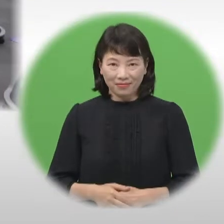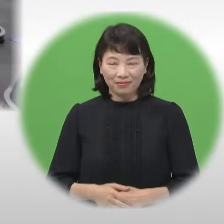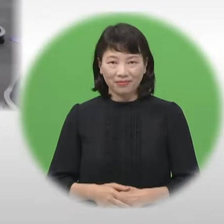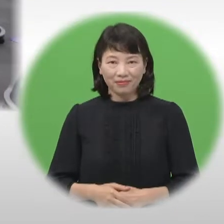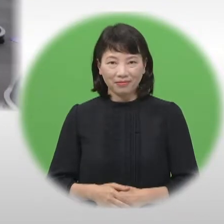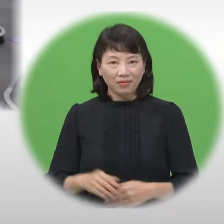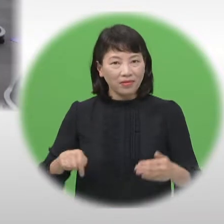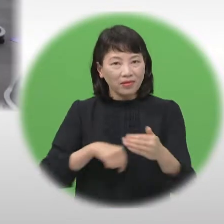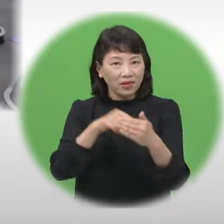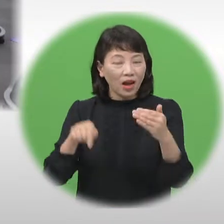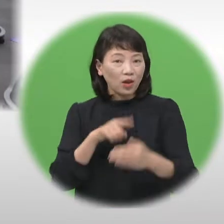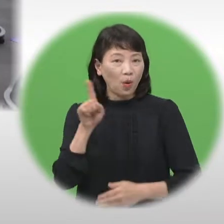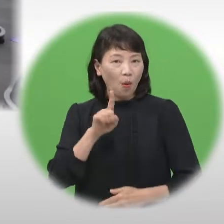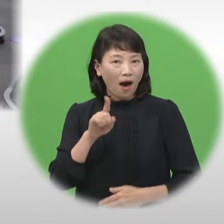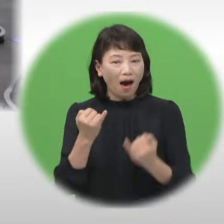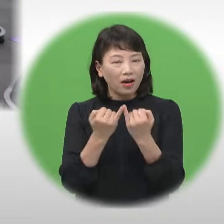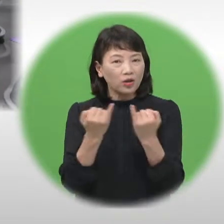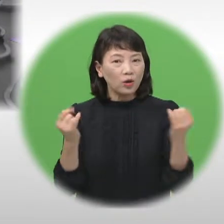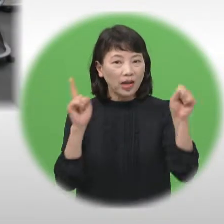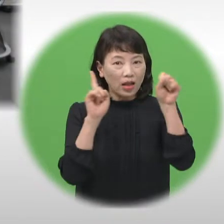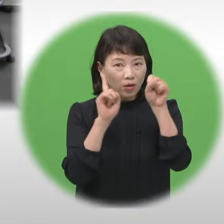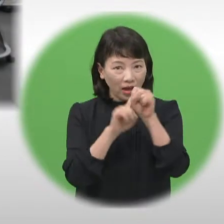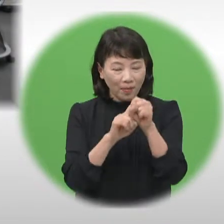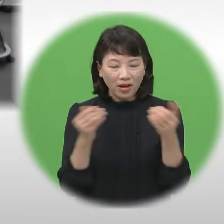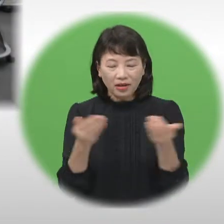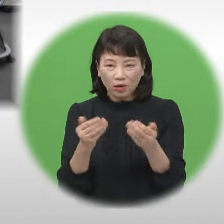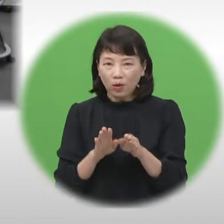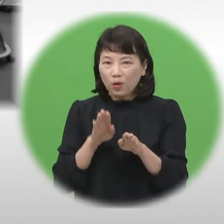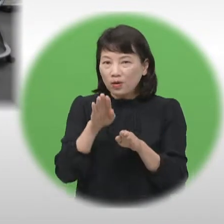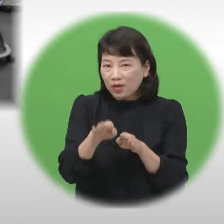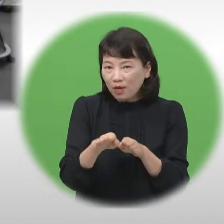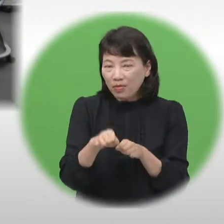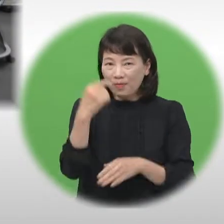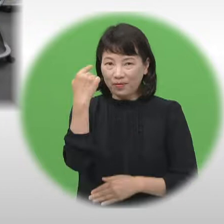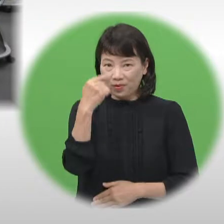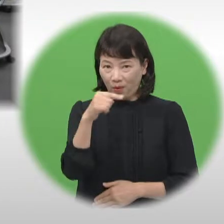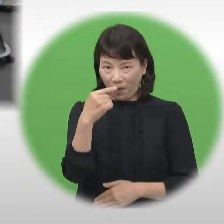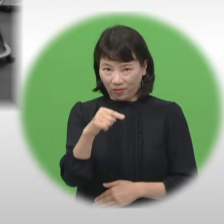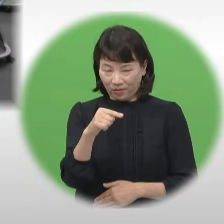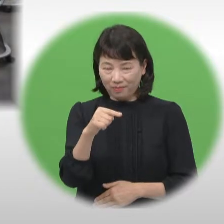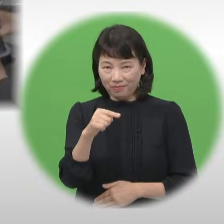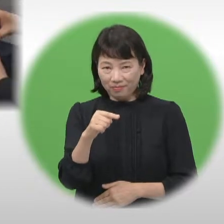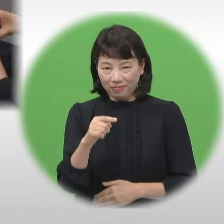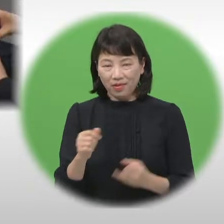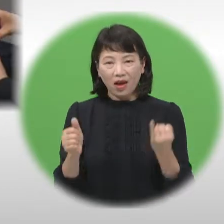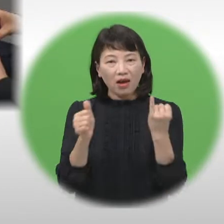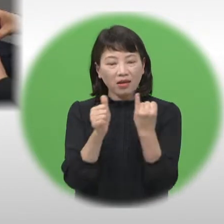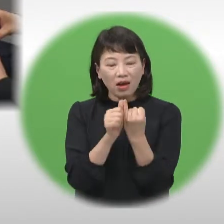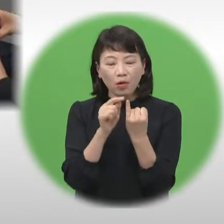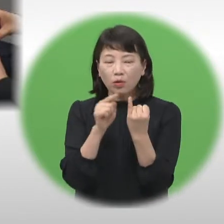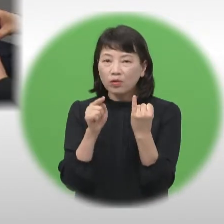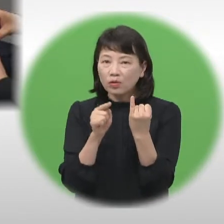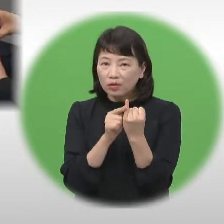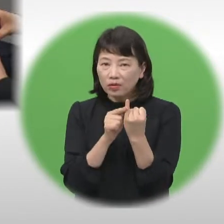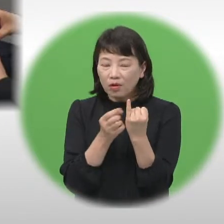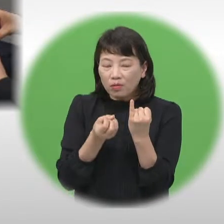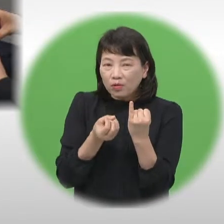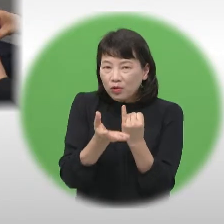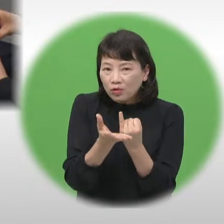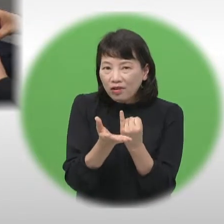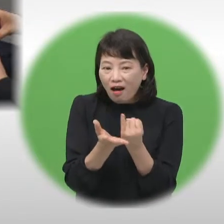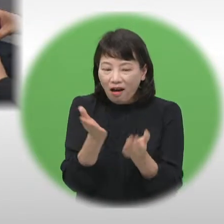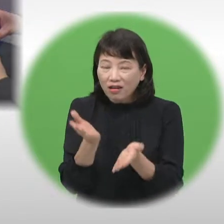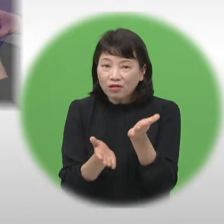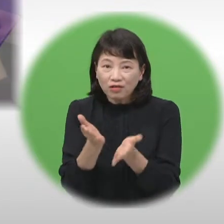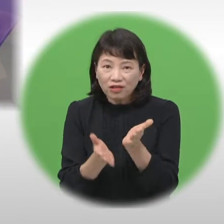その支援とは、女性のためのステップアッププログラム。主に結婚、出産、育児などで一度離職